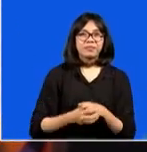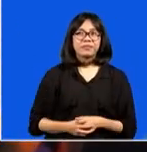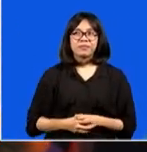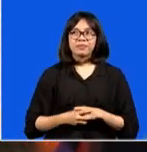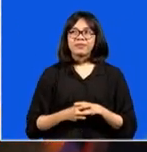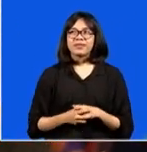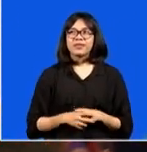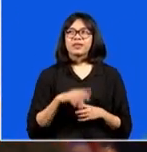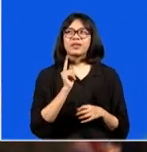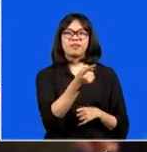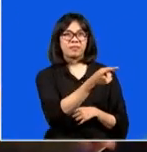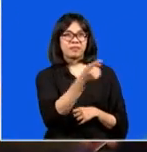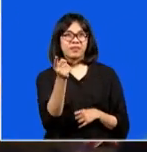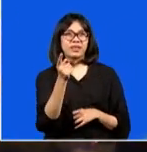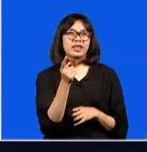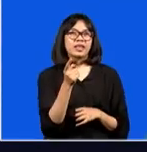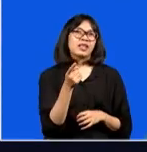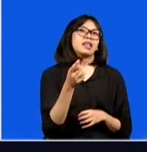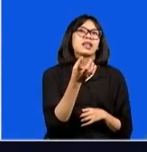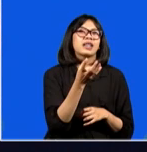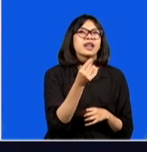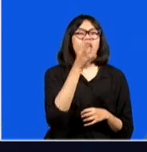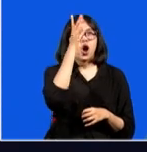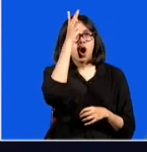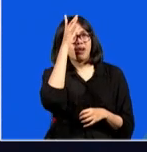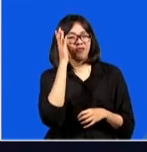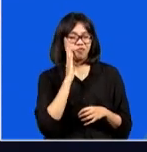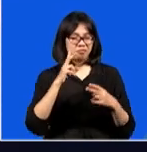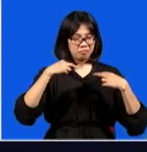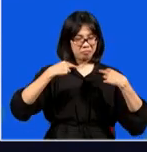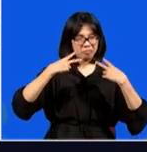pasti pada nanya ini ini cut off mudanya di mana ya